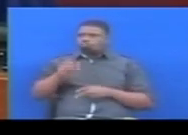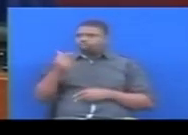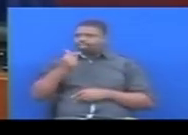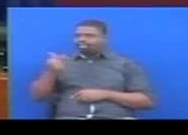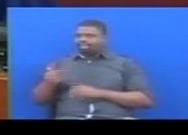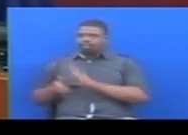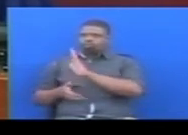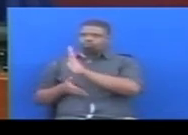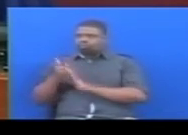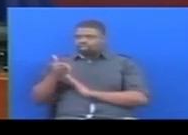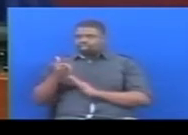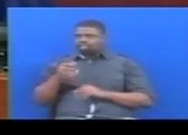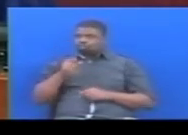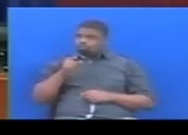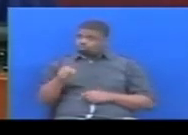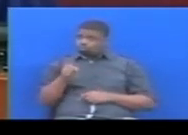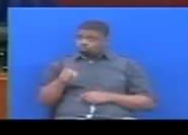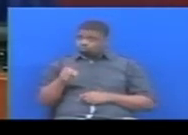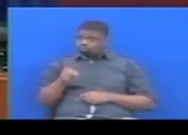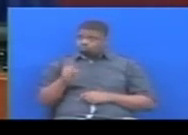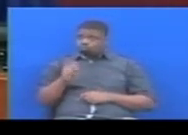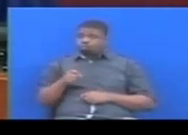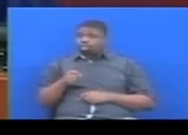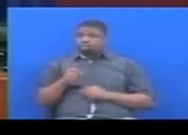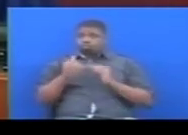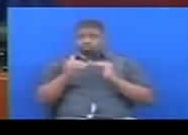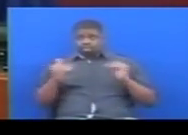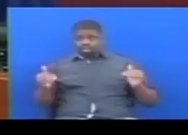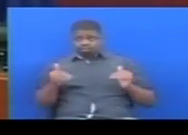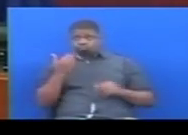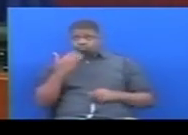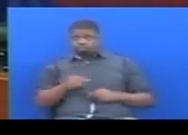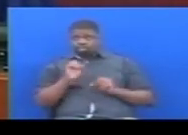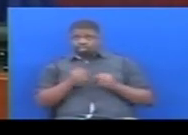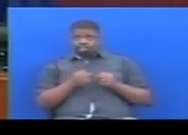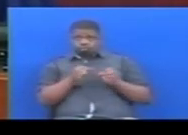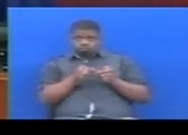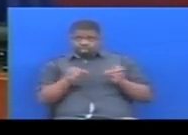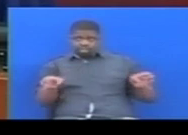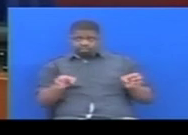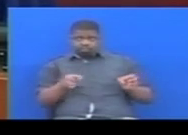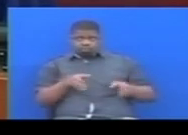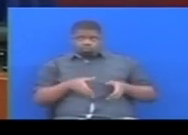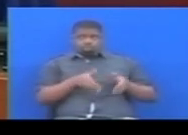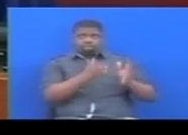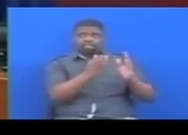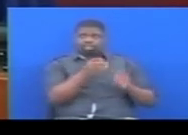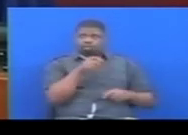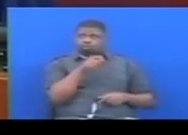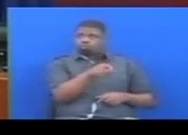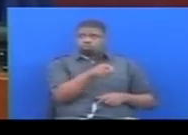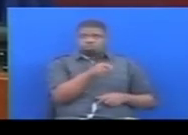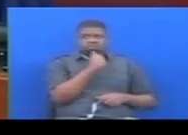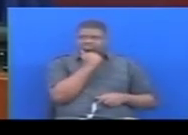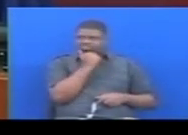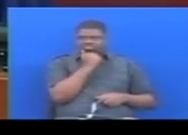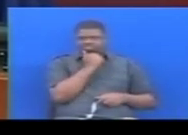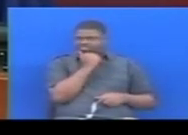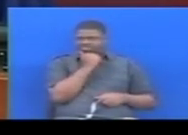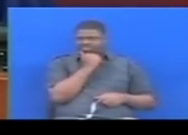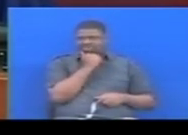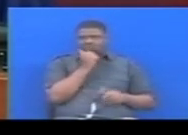tukishaanza huo kuna haja ya uwiano ndio, lakini huo utenganisho wa namna hiyo sina hakika